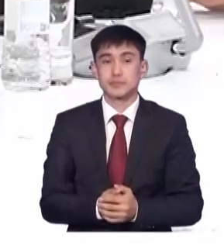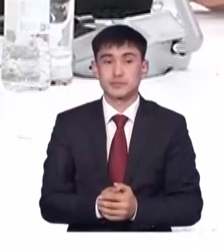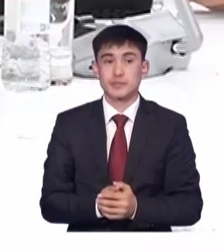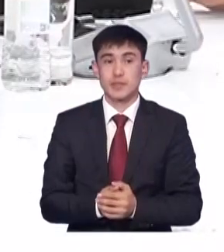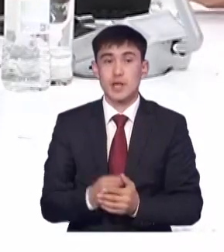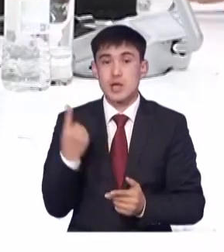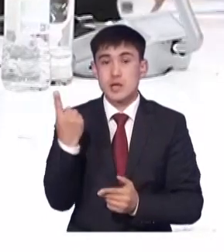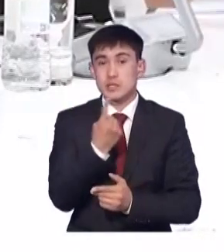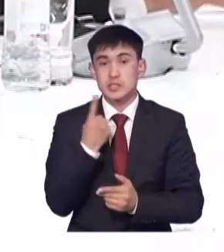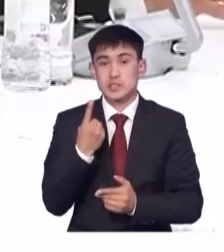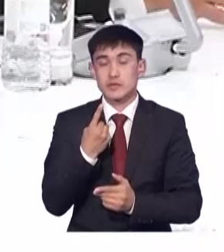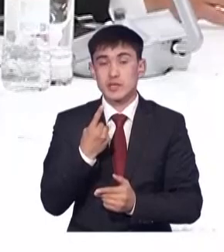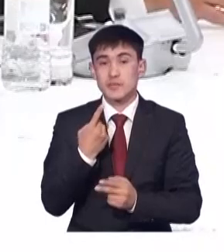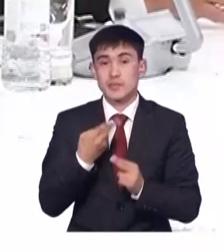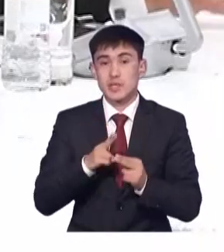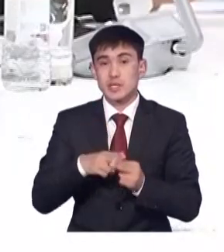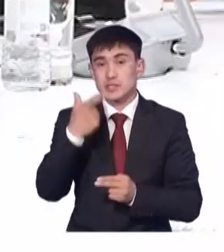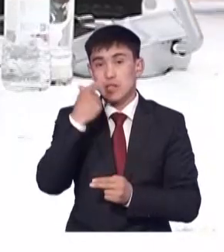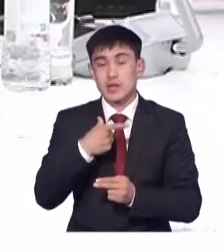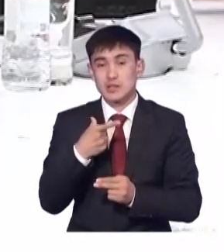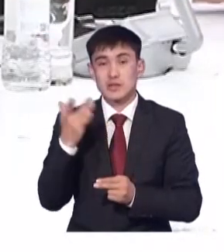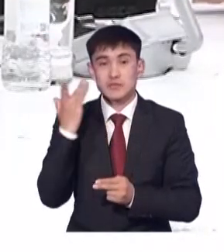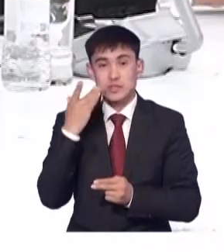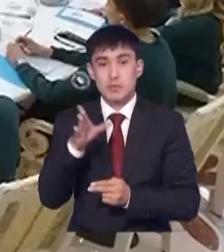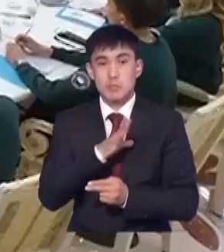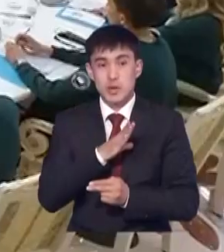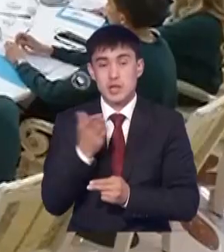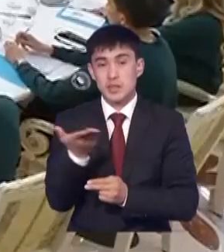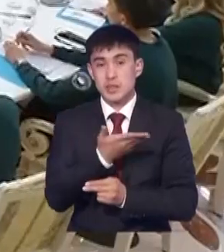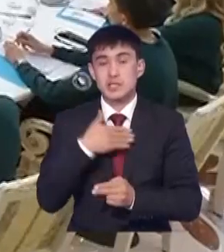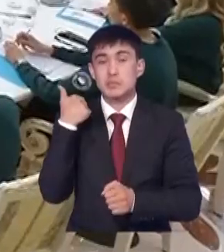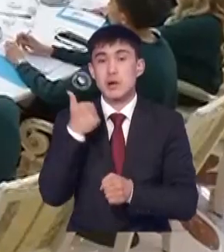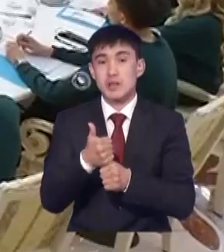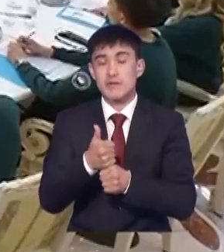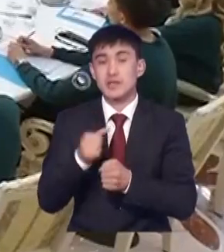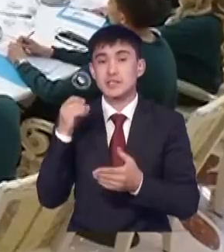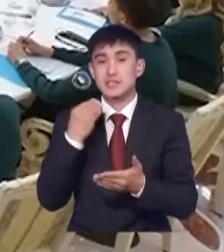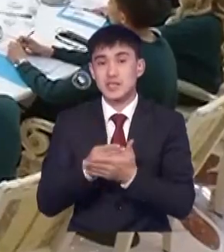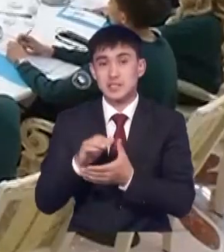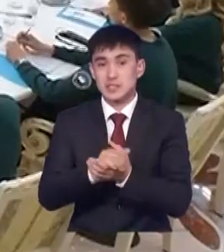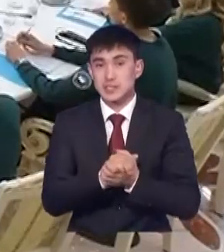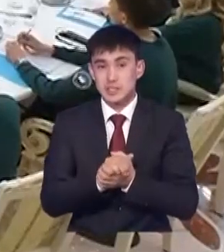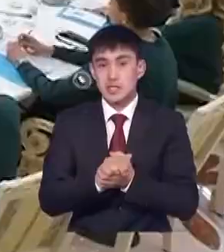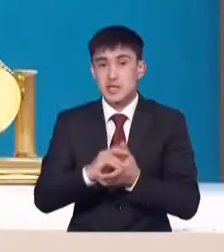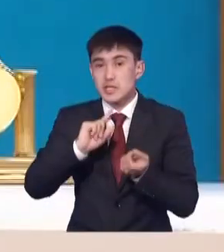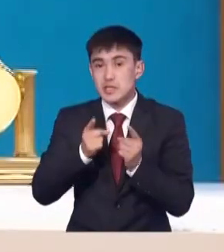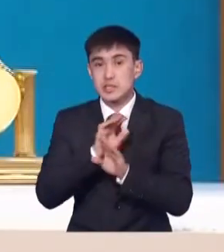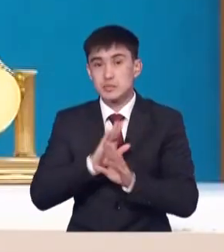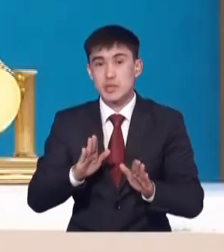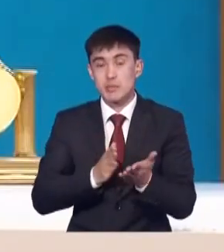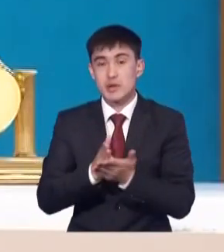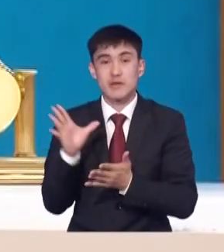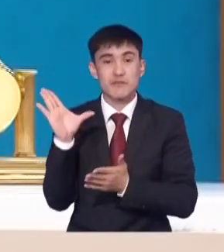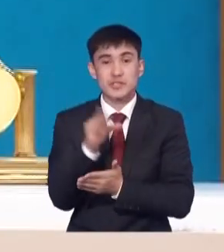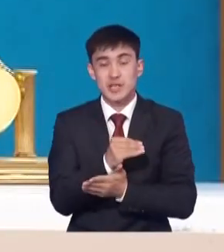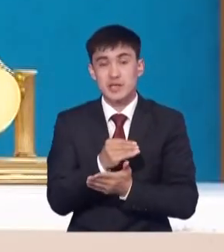творить. Единство и солидарность всегда были и будут нашими главными ценностями и неизменным ориентиром